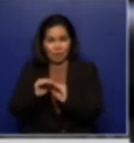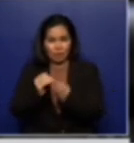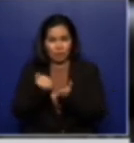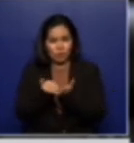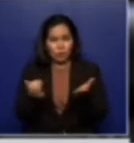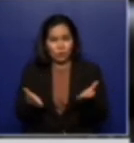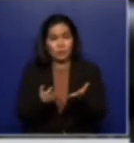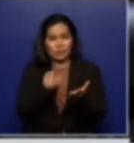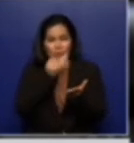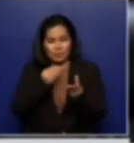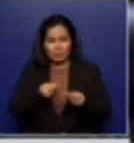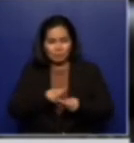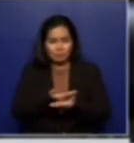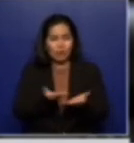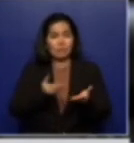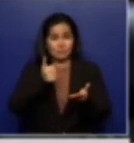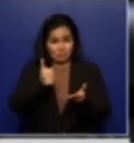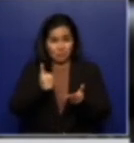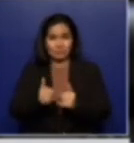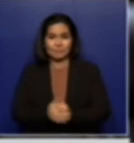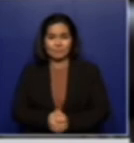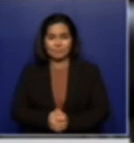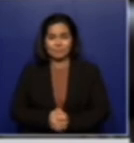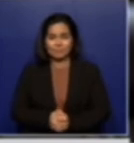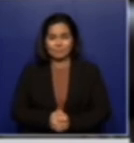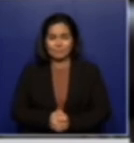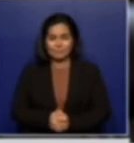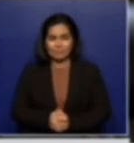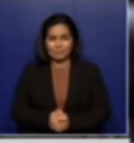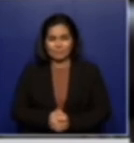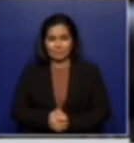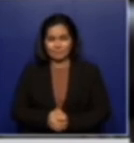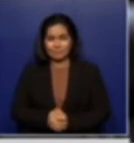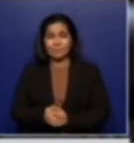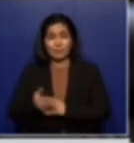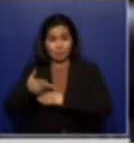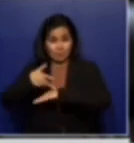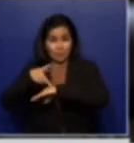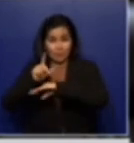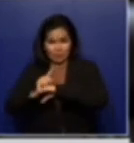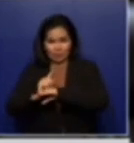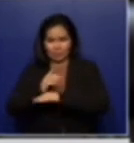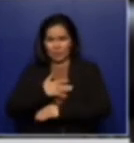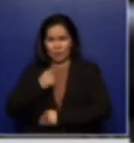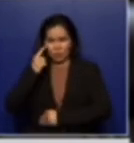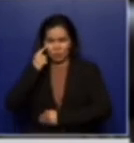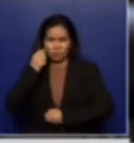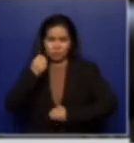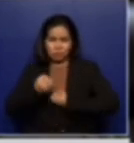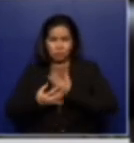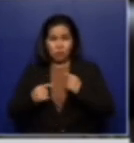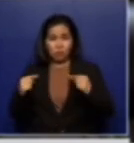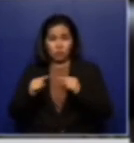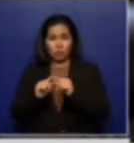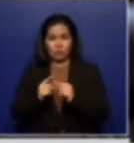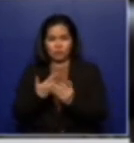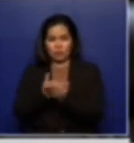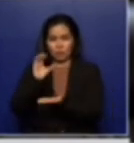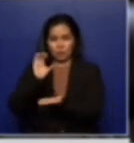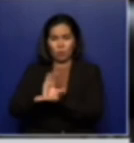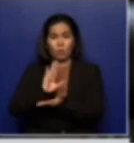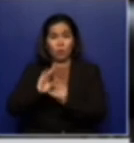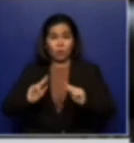าท่านประธานครับผมขอแสดงความคิดเห็นกับงบประมาณกระทรวงกลาโหม